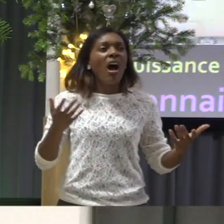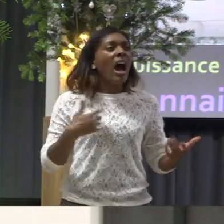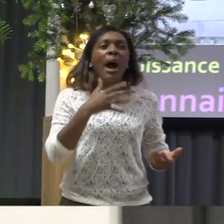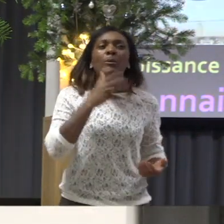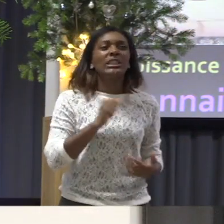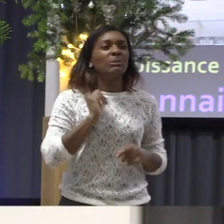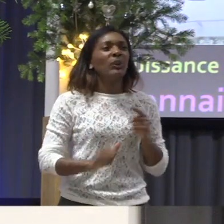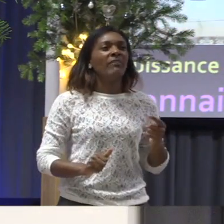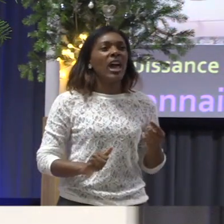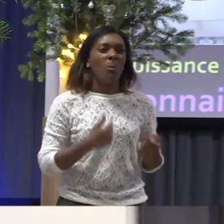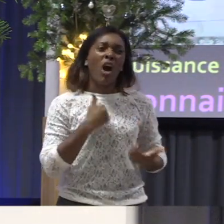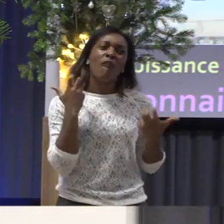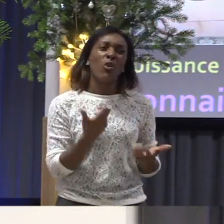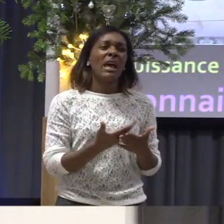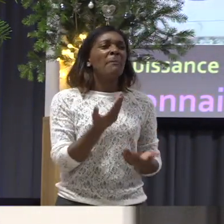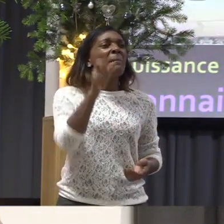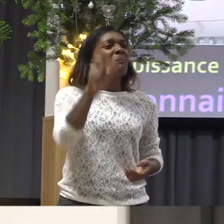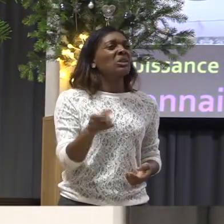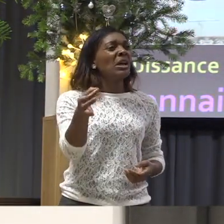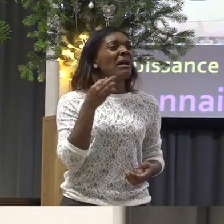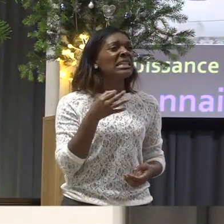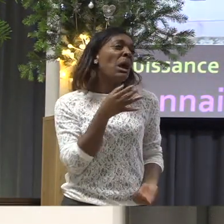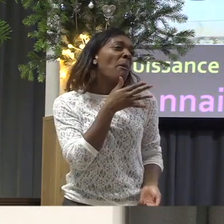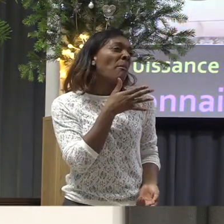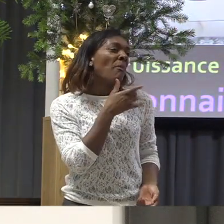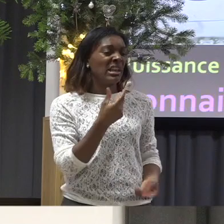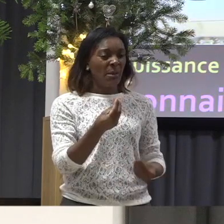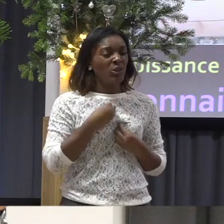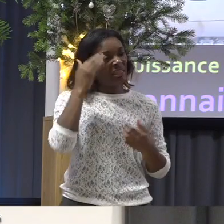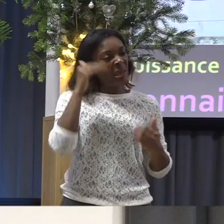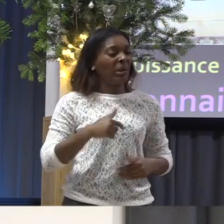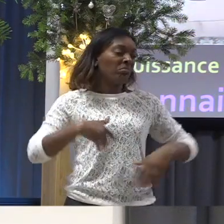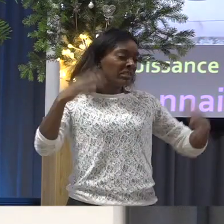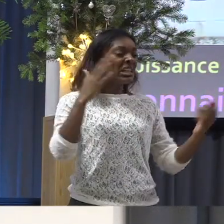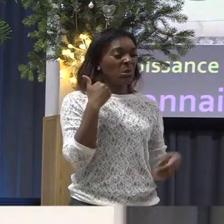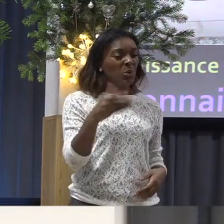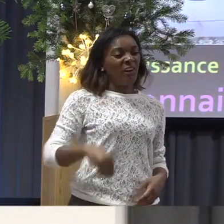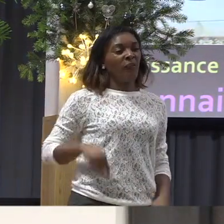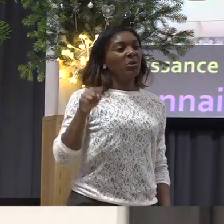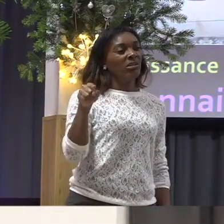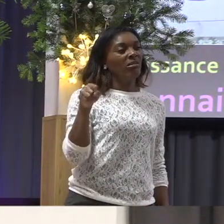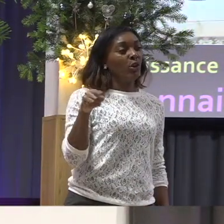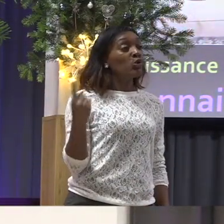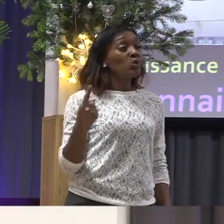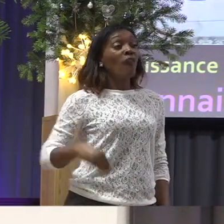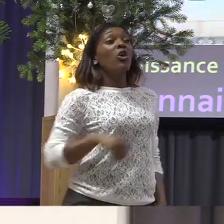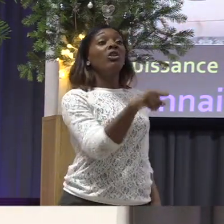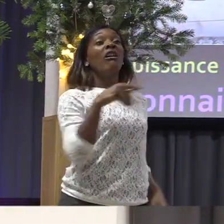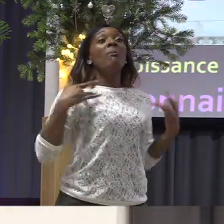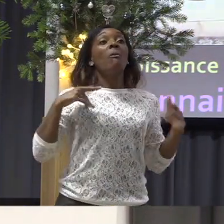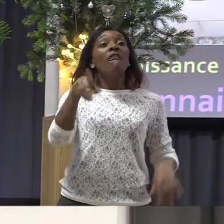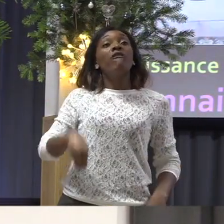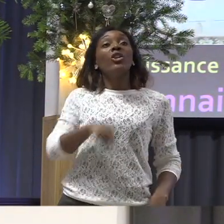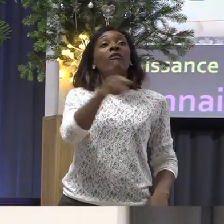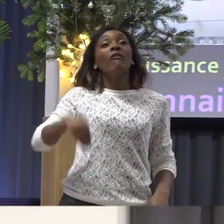que un tel me disait cela, un tel me disait cela, et c'était la faute. On peut toujours